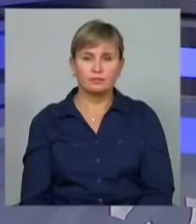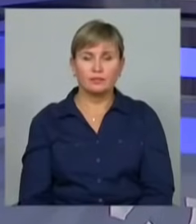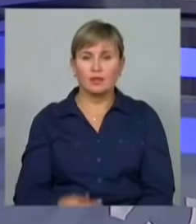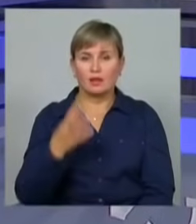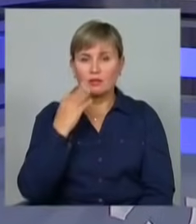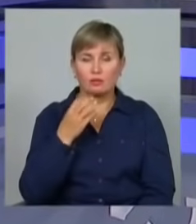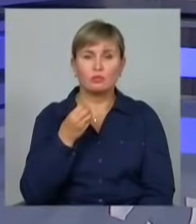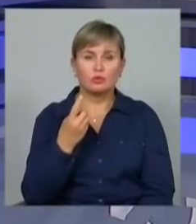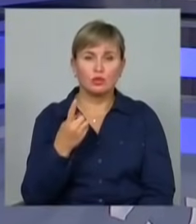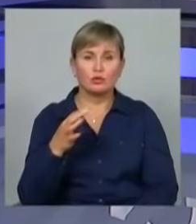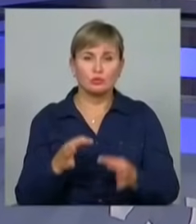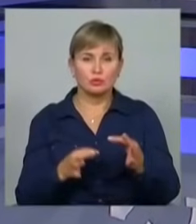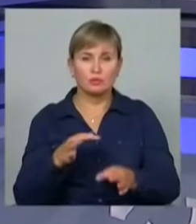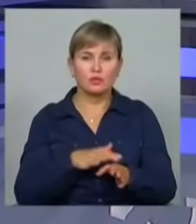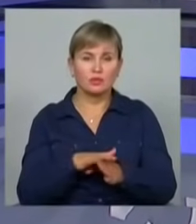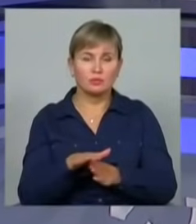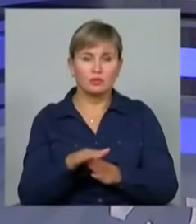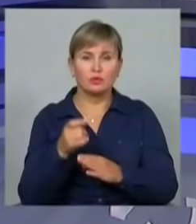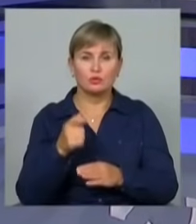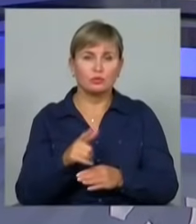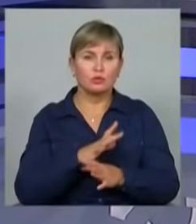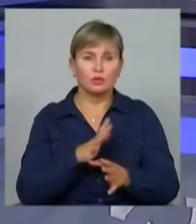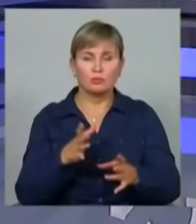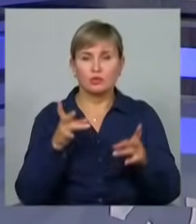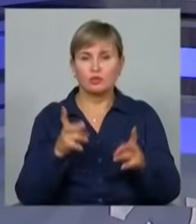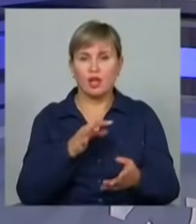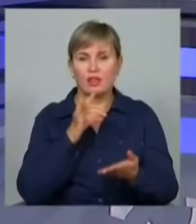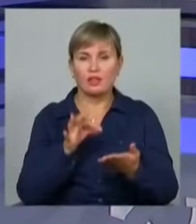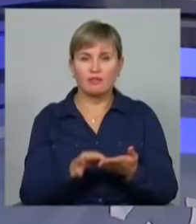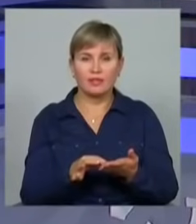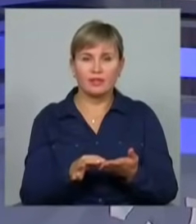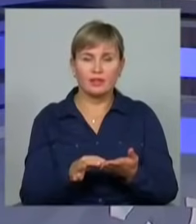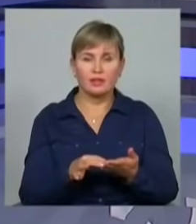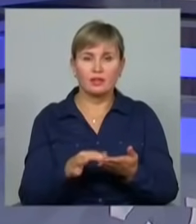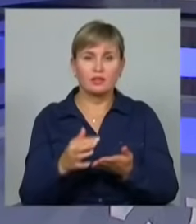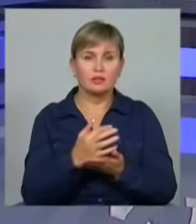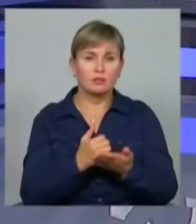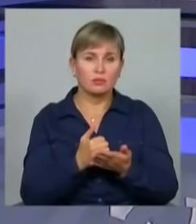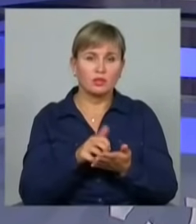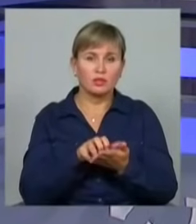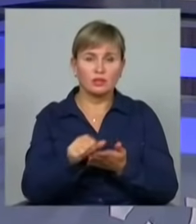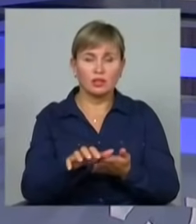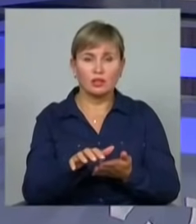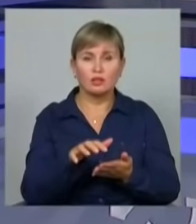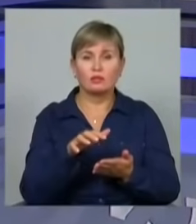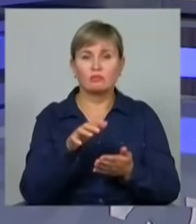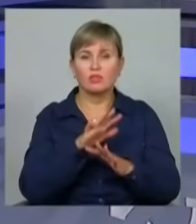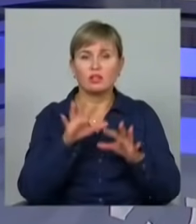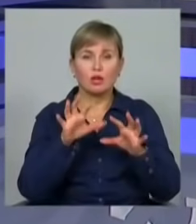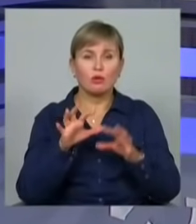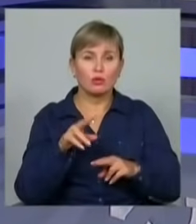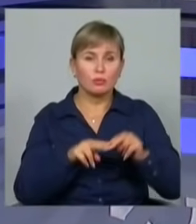В Алматы еще один судебный исполнитель едва не стал жертвой ответчика. Пристав собирался сносить незаконную пристройку к частному